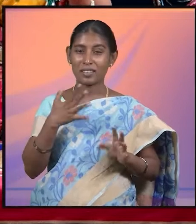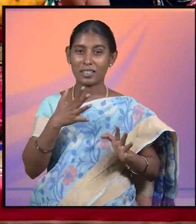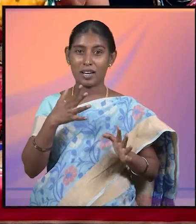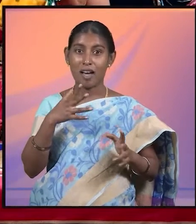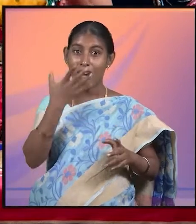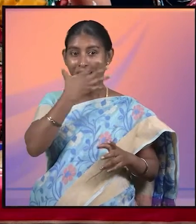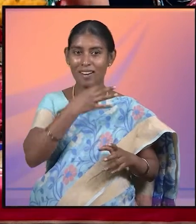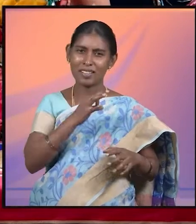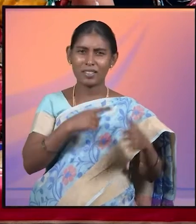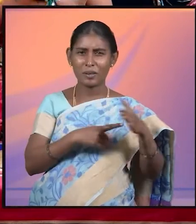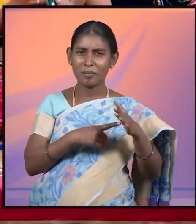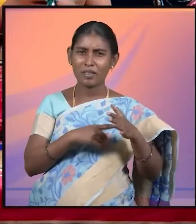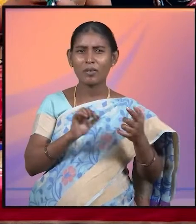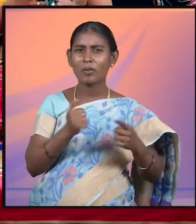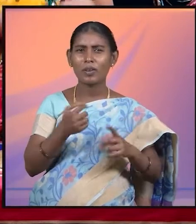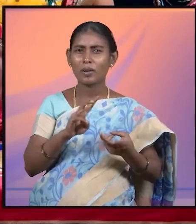செய்கிறோம்.